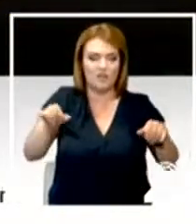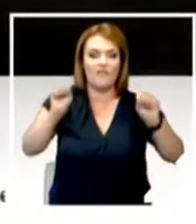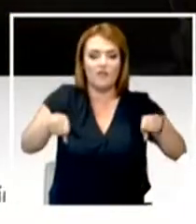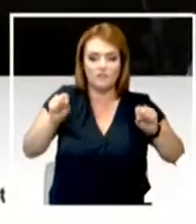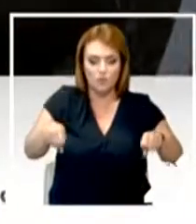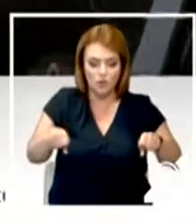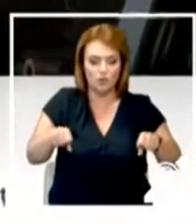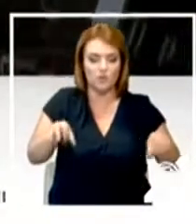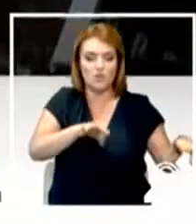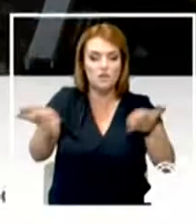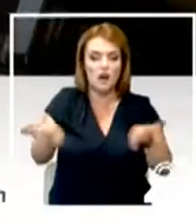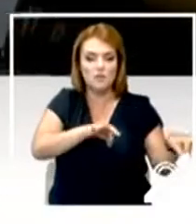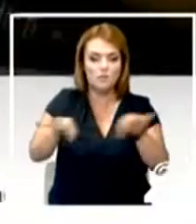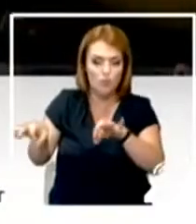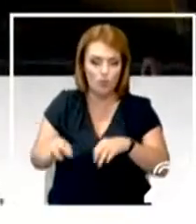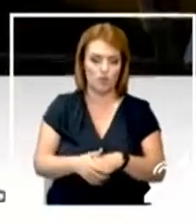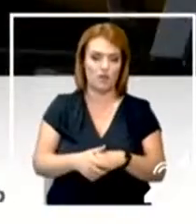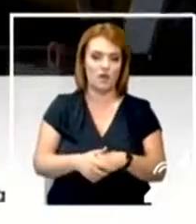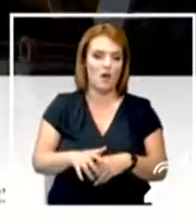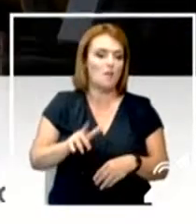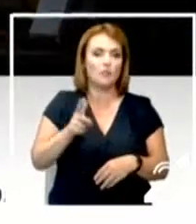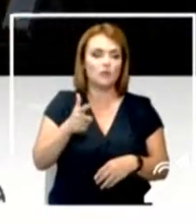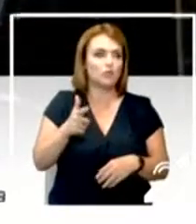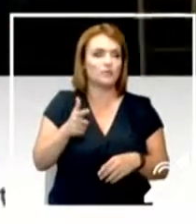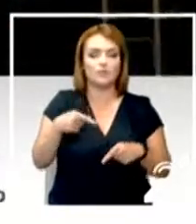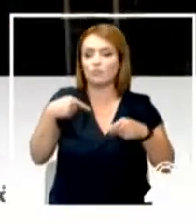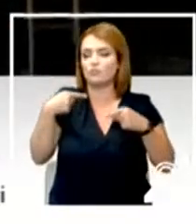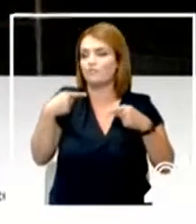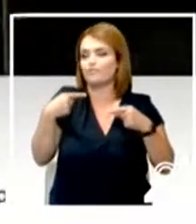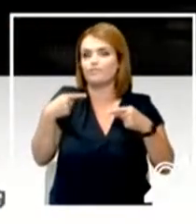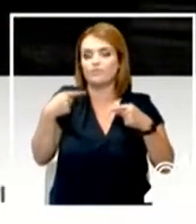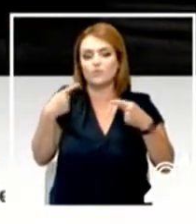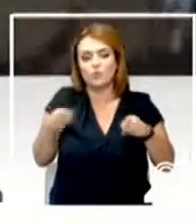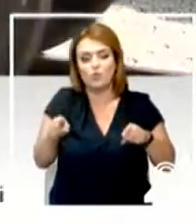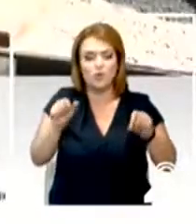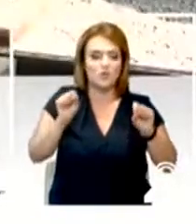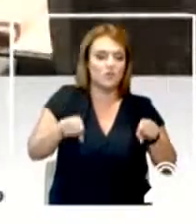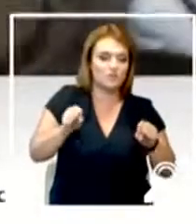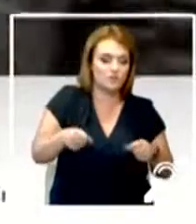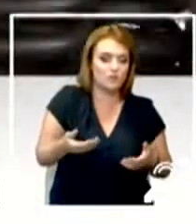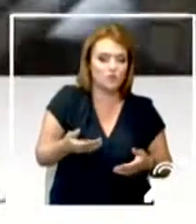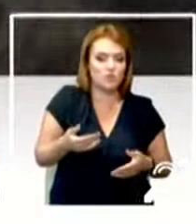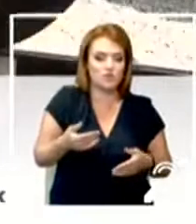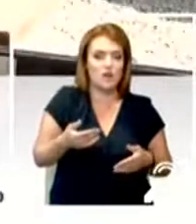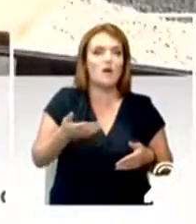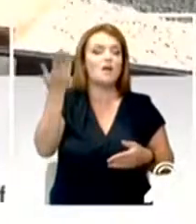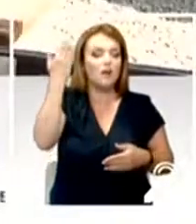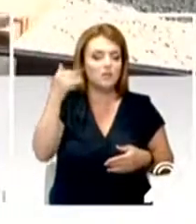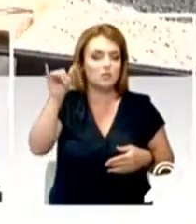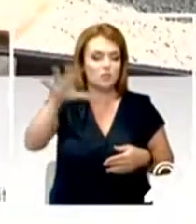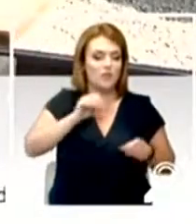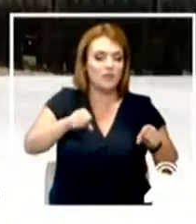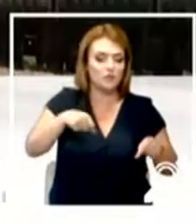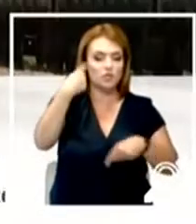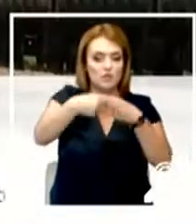ori știm că altă soluție decât prin tranzit prin Republica Moldova spre portul Giurgiulești, Galați, inclusiv